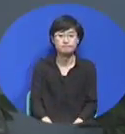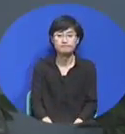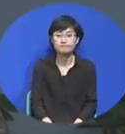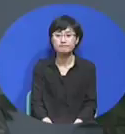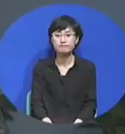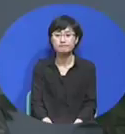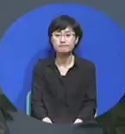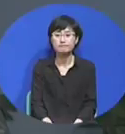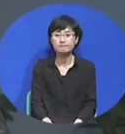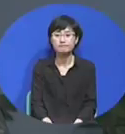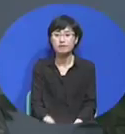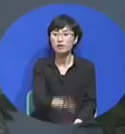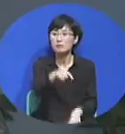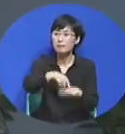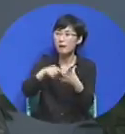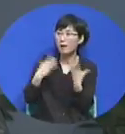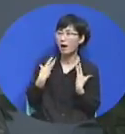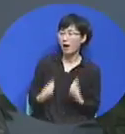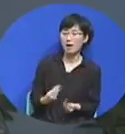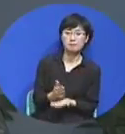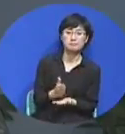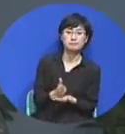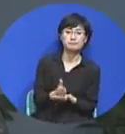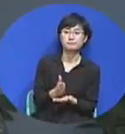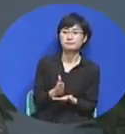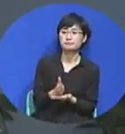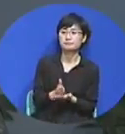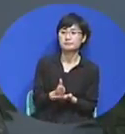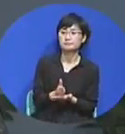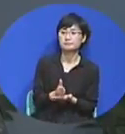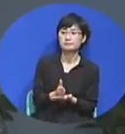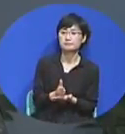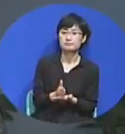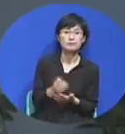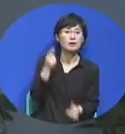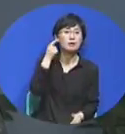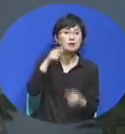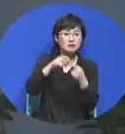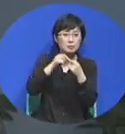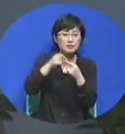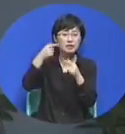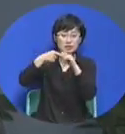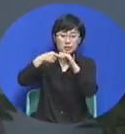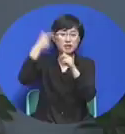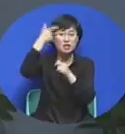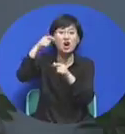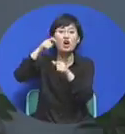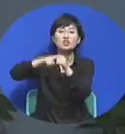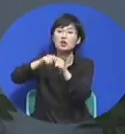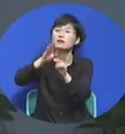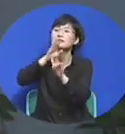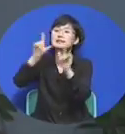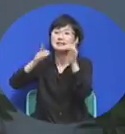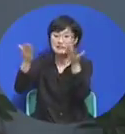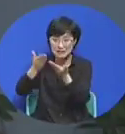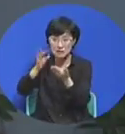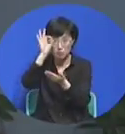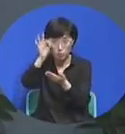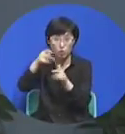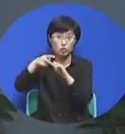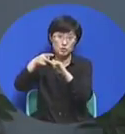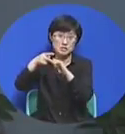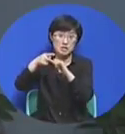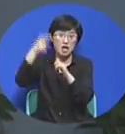your prayers. 절대 낙심하지 마세요. So do not be discouraged. 영적 사실을 보세요. See the spiritual facts.